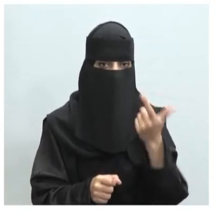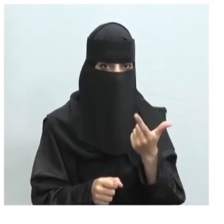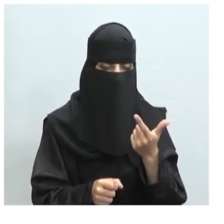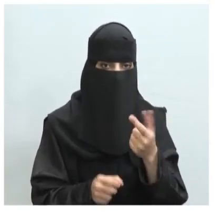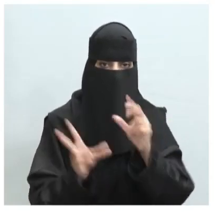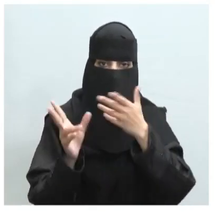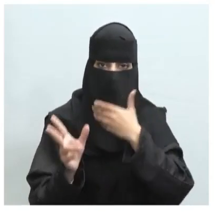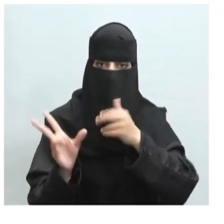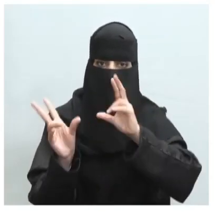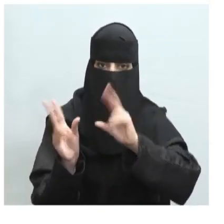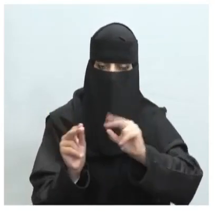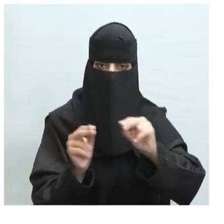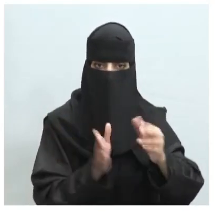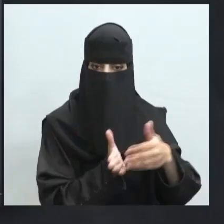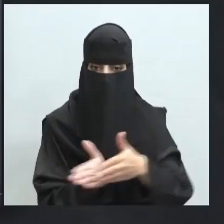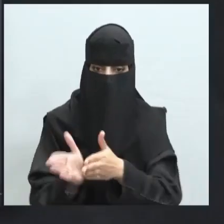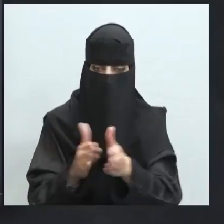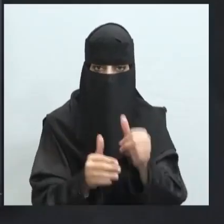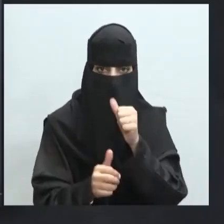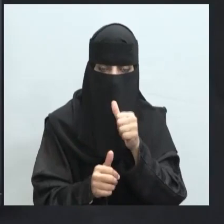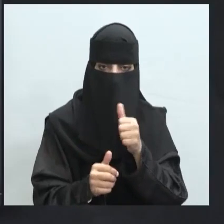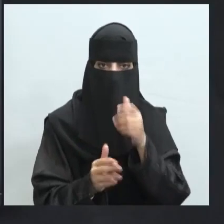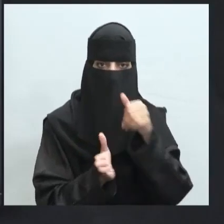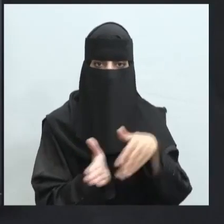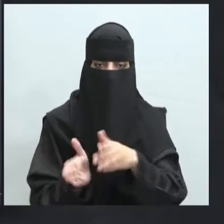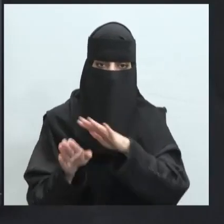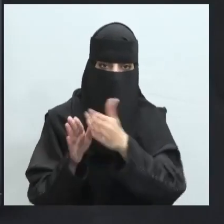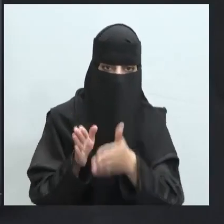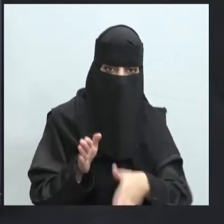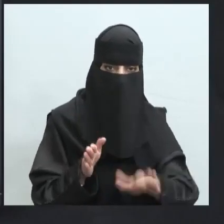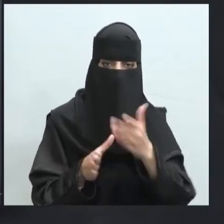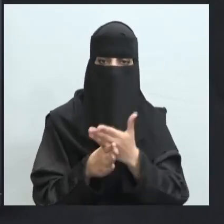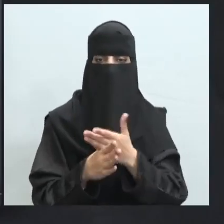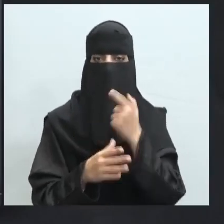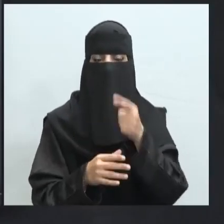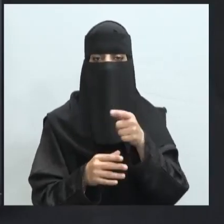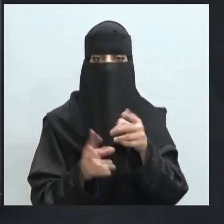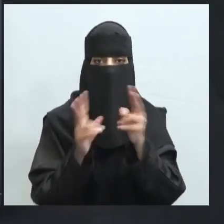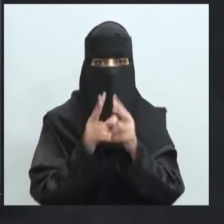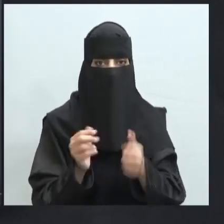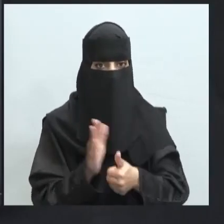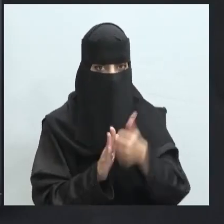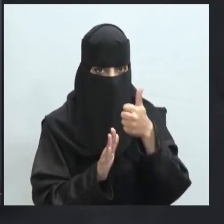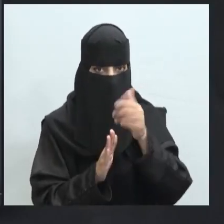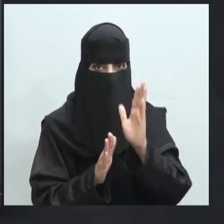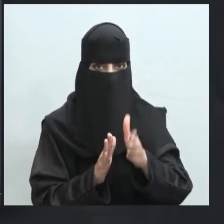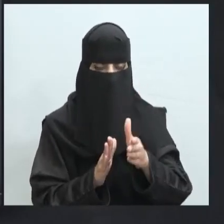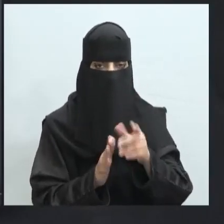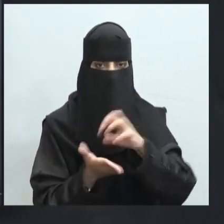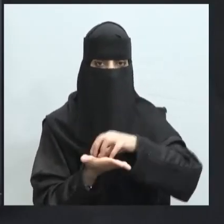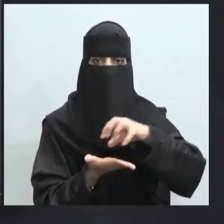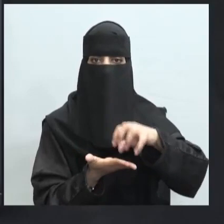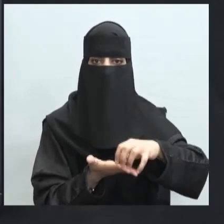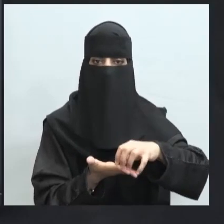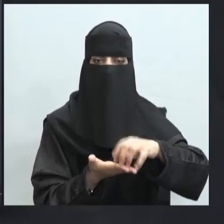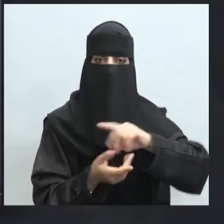مماثله لجريان الماء لجريان الانهار لذلك الشحنات الكهربائيه تستطيع كذلك ان تنتقل